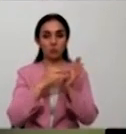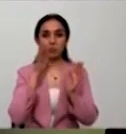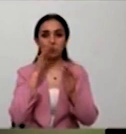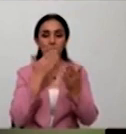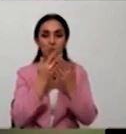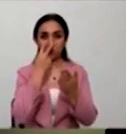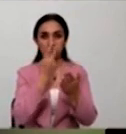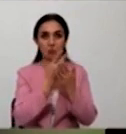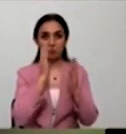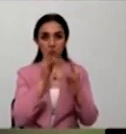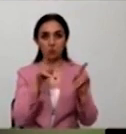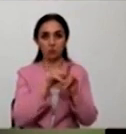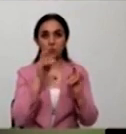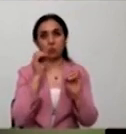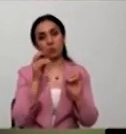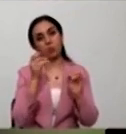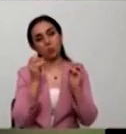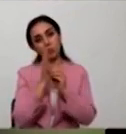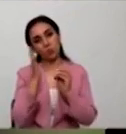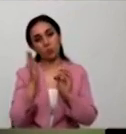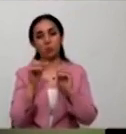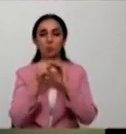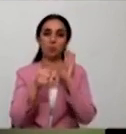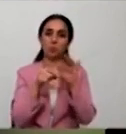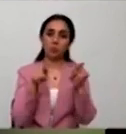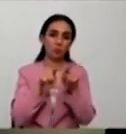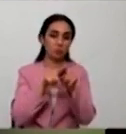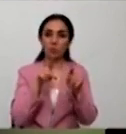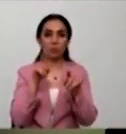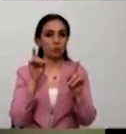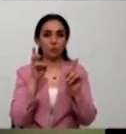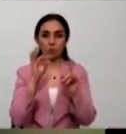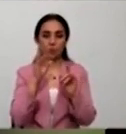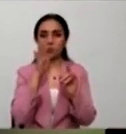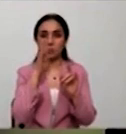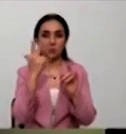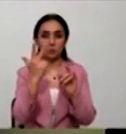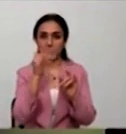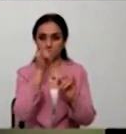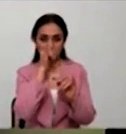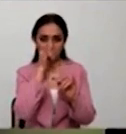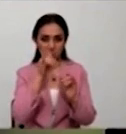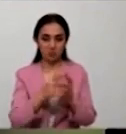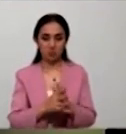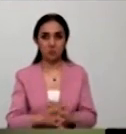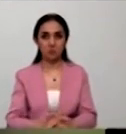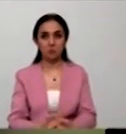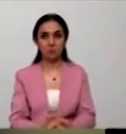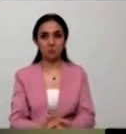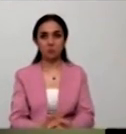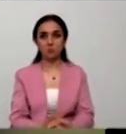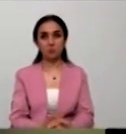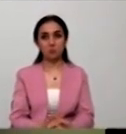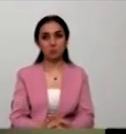yoshiga qaraydigan bo'lsak, ular xoh 15 yoshda bo'lsin, xoh 16 yoshda bo'lsin. Bular hammasi, demak, baravariga hisoblaganda ham